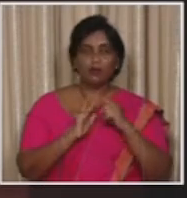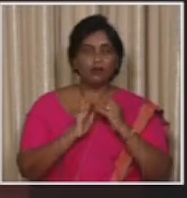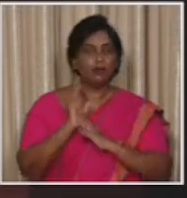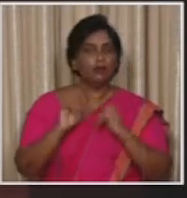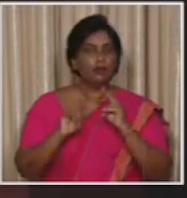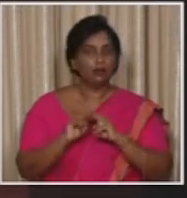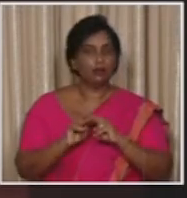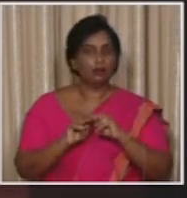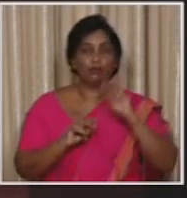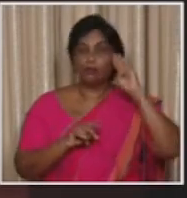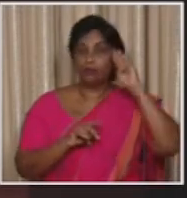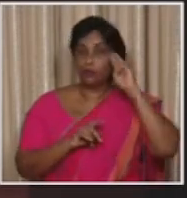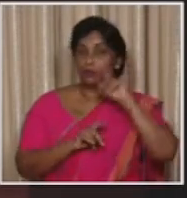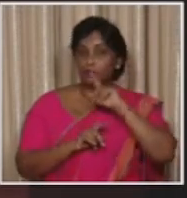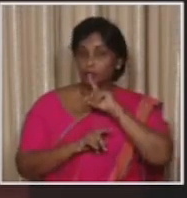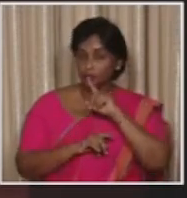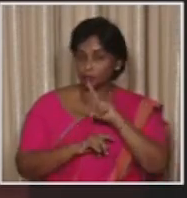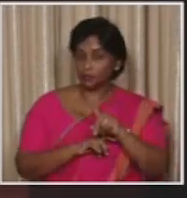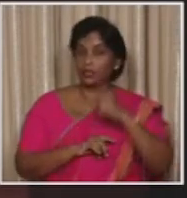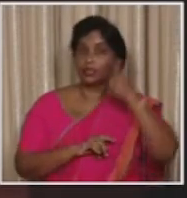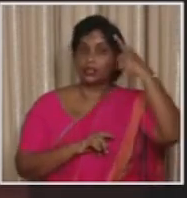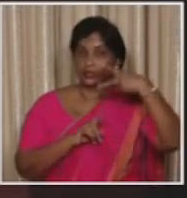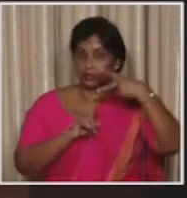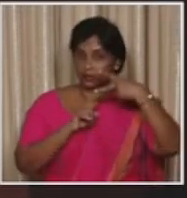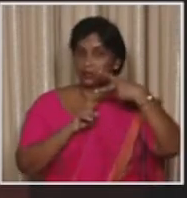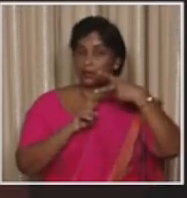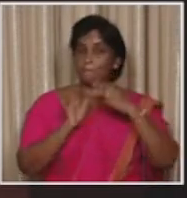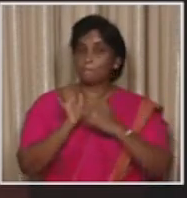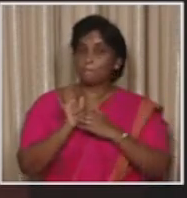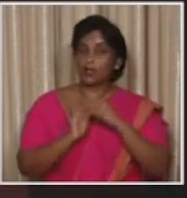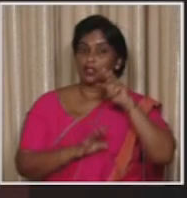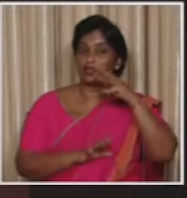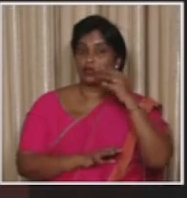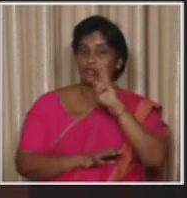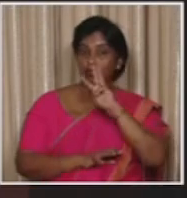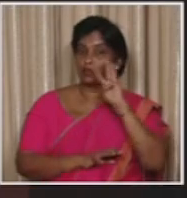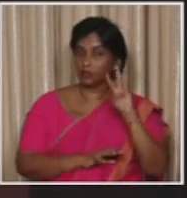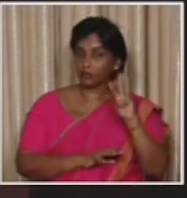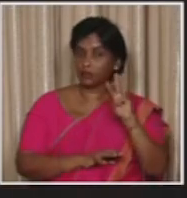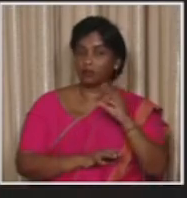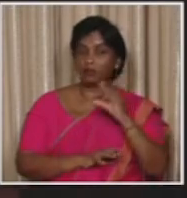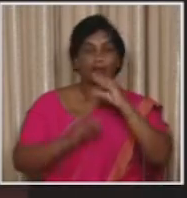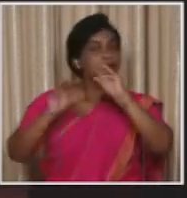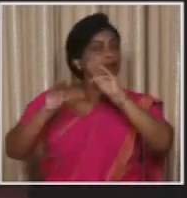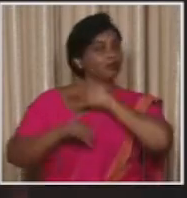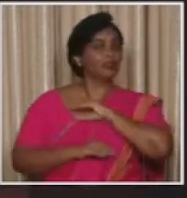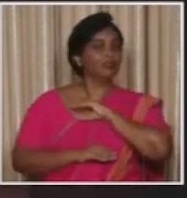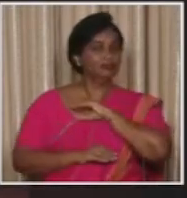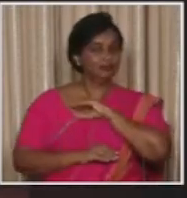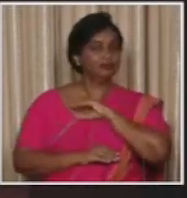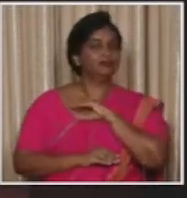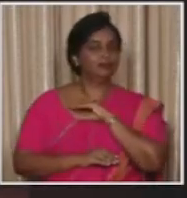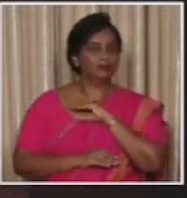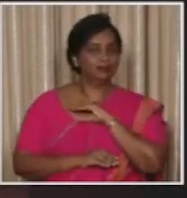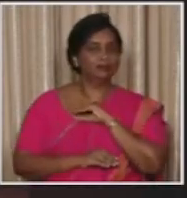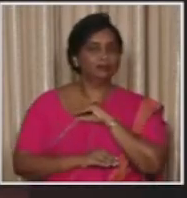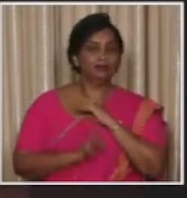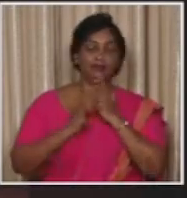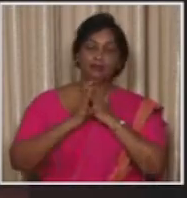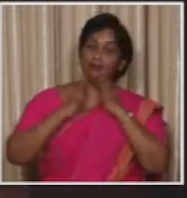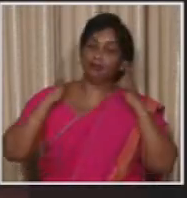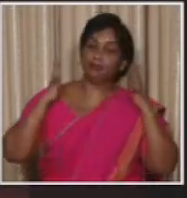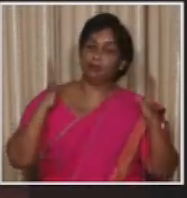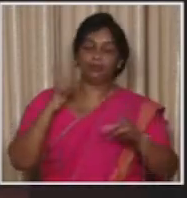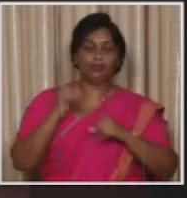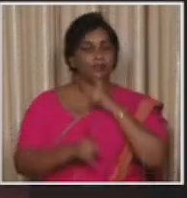IMF එක පොරොන්දු වුණු දෙවෙනි මිලියන 333 ලැබුණයි කියලා ලොකු